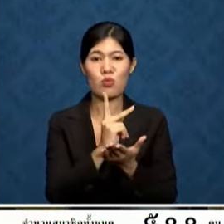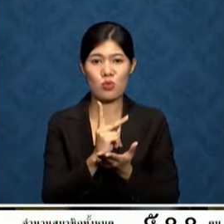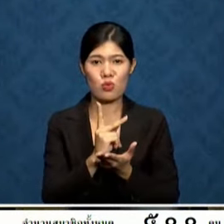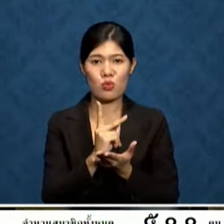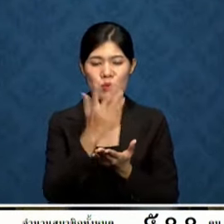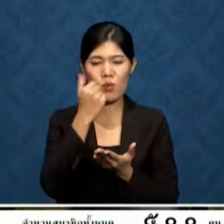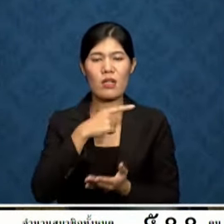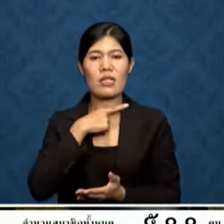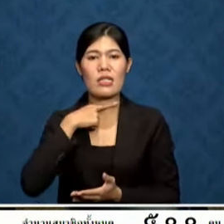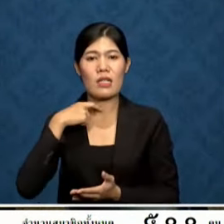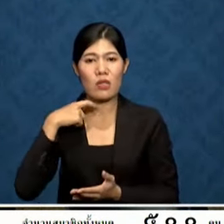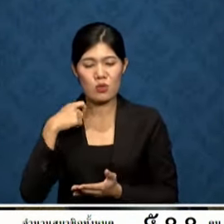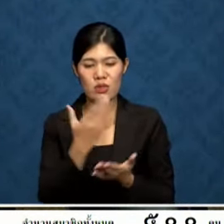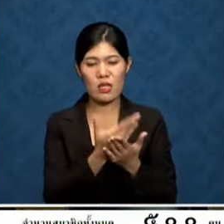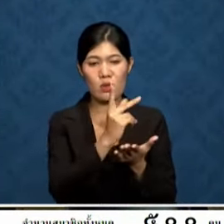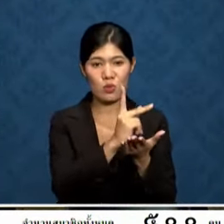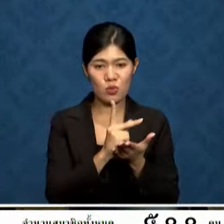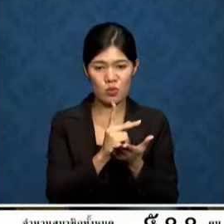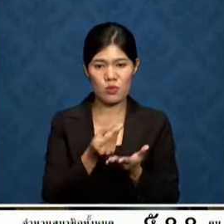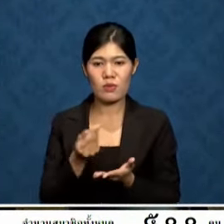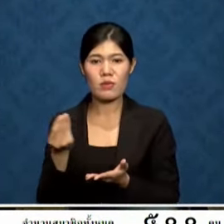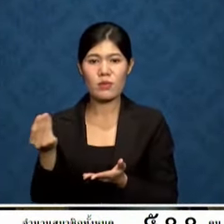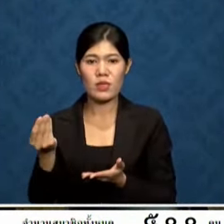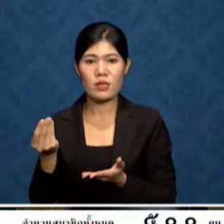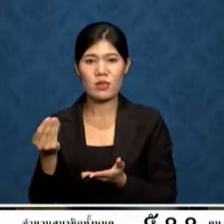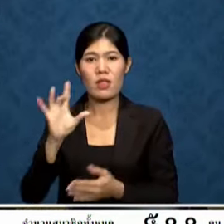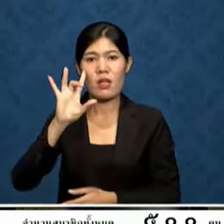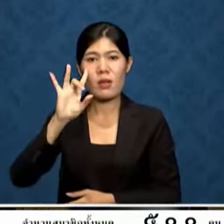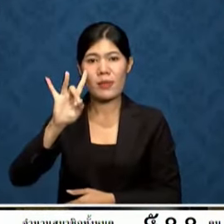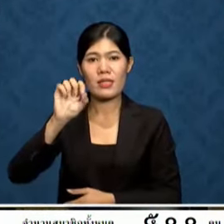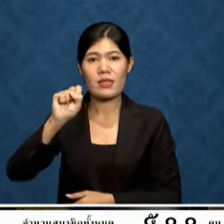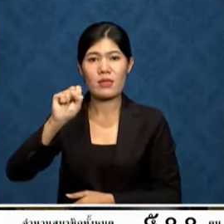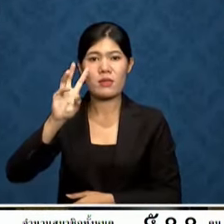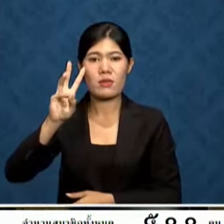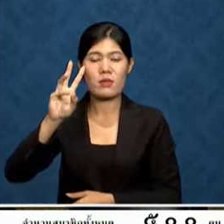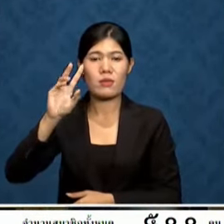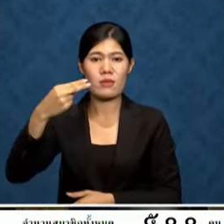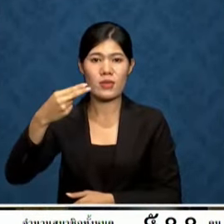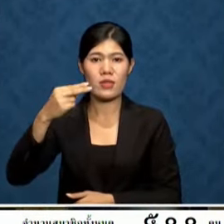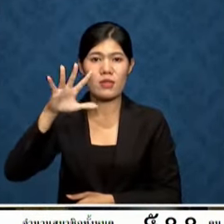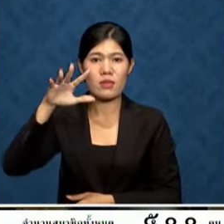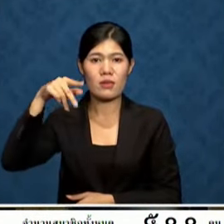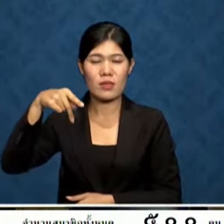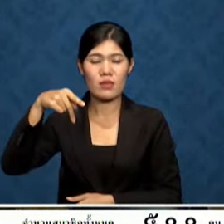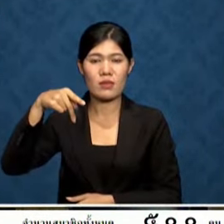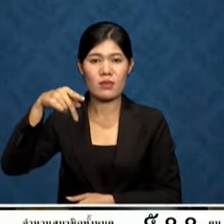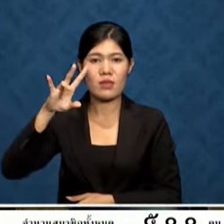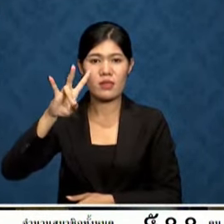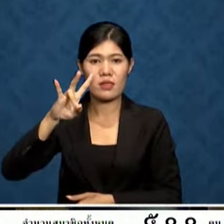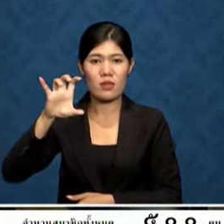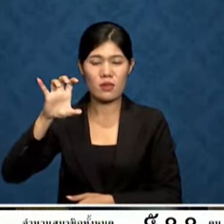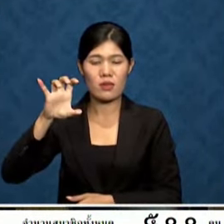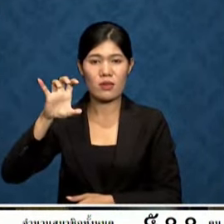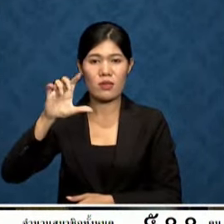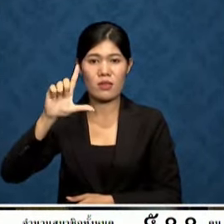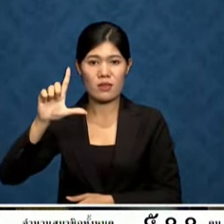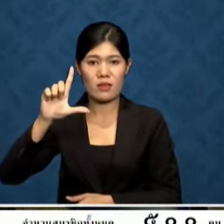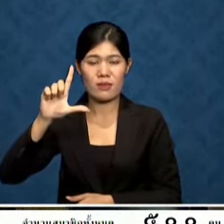งบประมาณ 8 60,0005,700